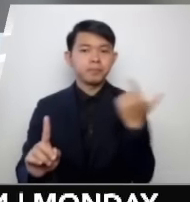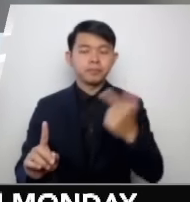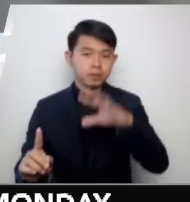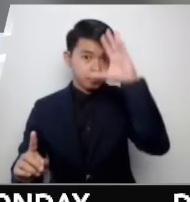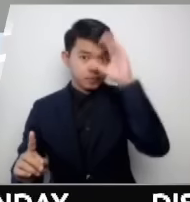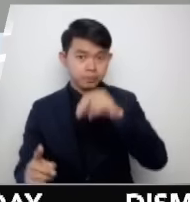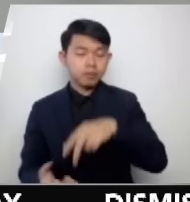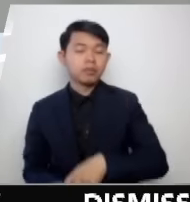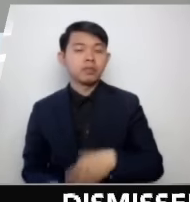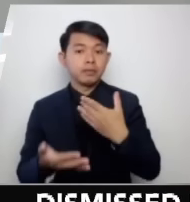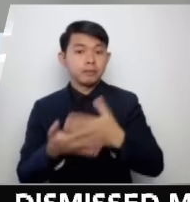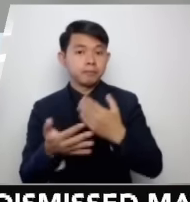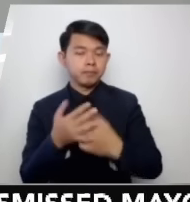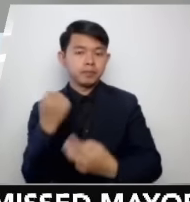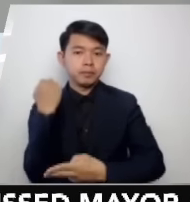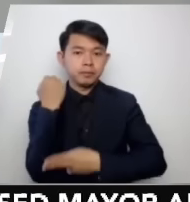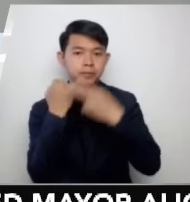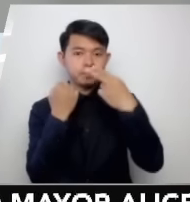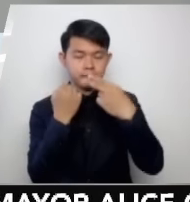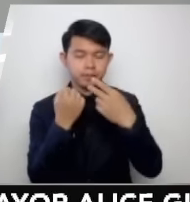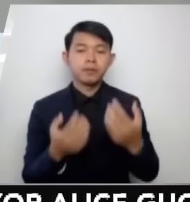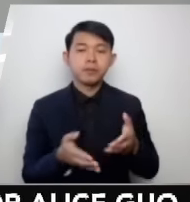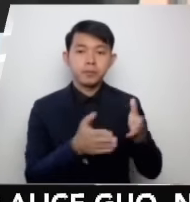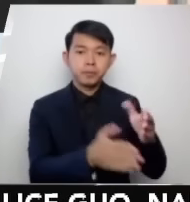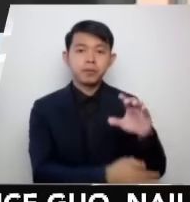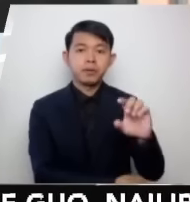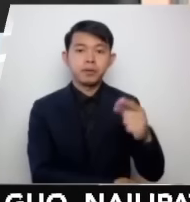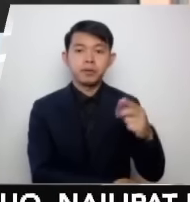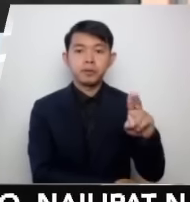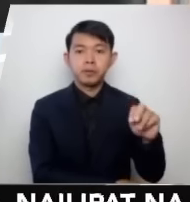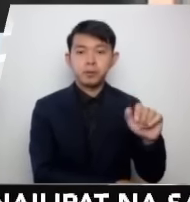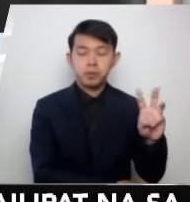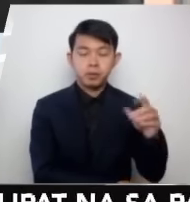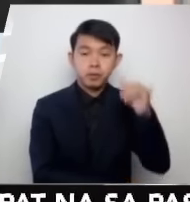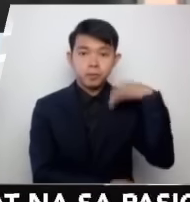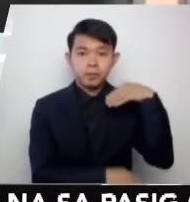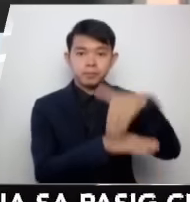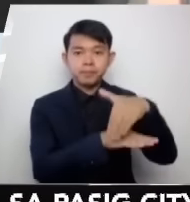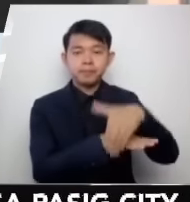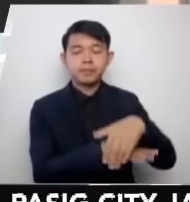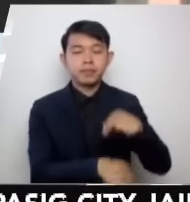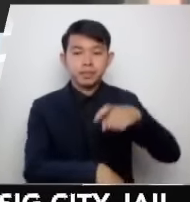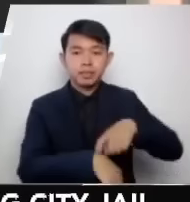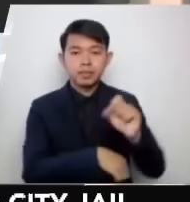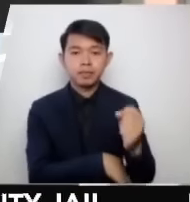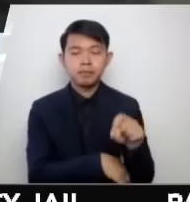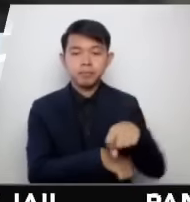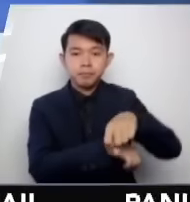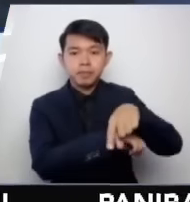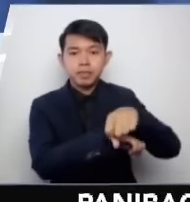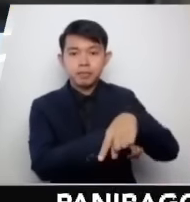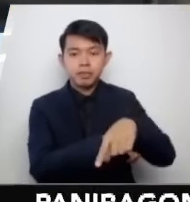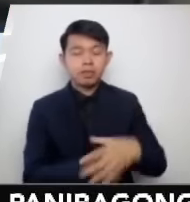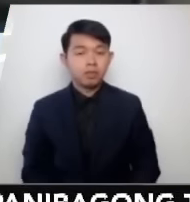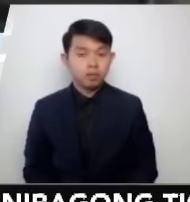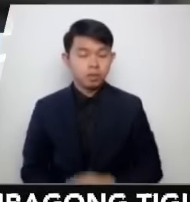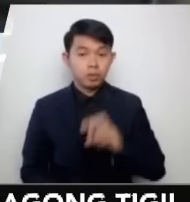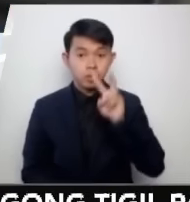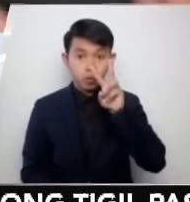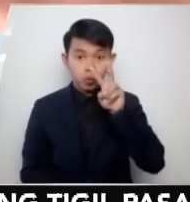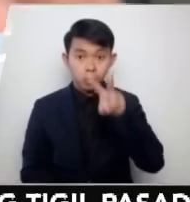hotel sa Gunaw Street pasado alas 11 kagabi. Ang aktwal na krimen, nasaksihan daw mismo ng tsuhin ng